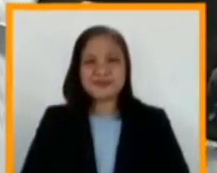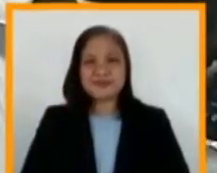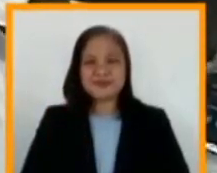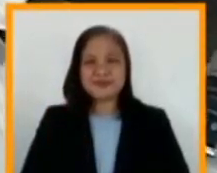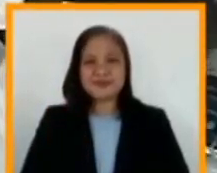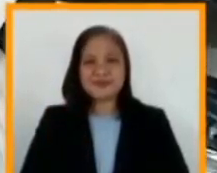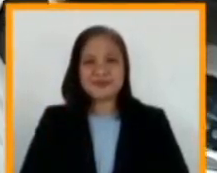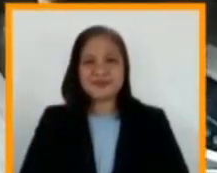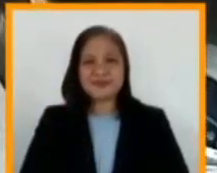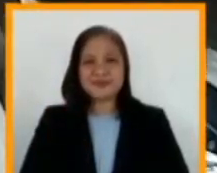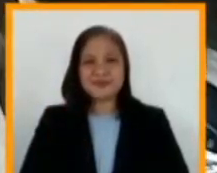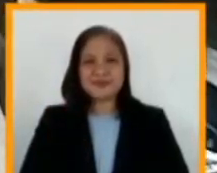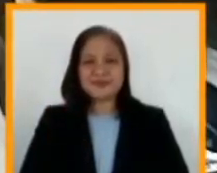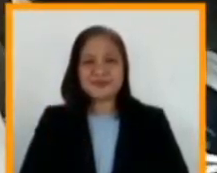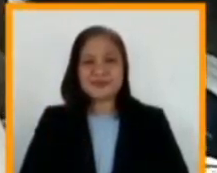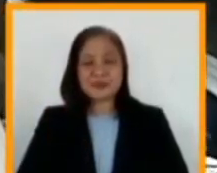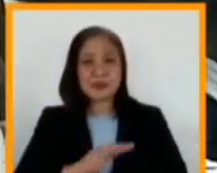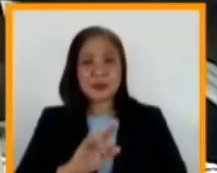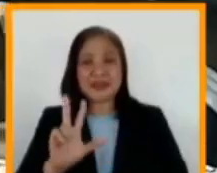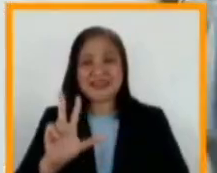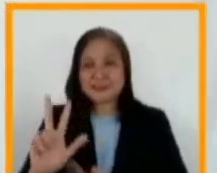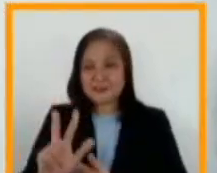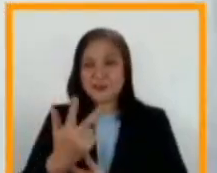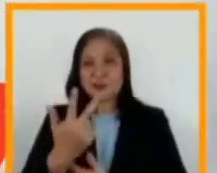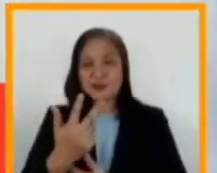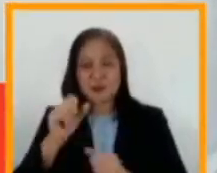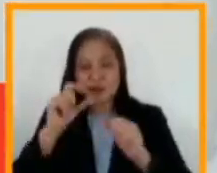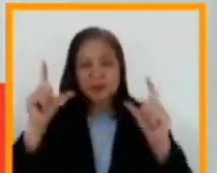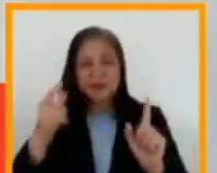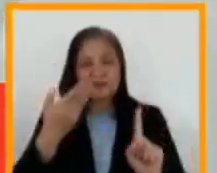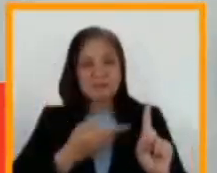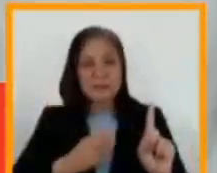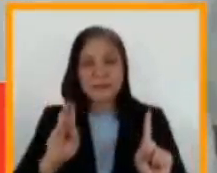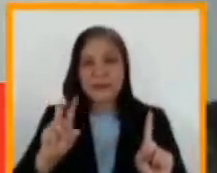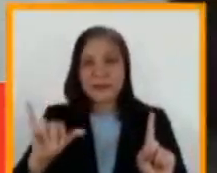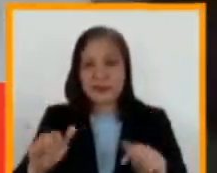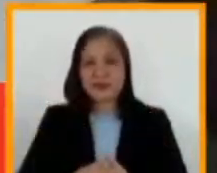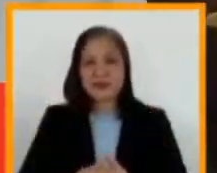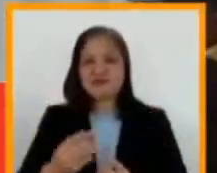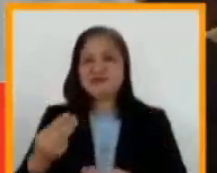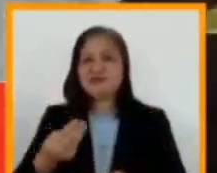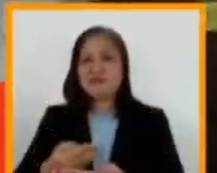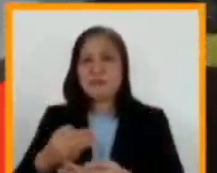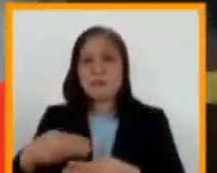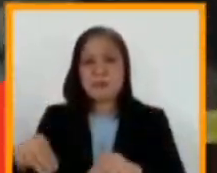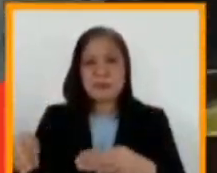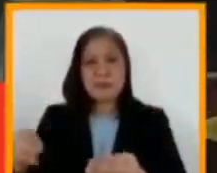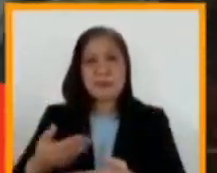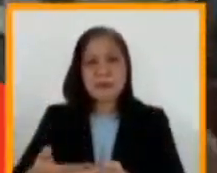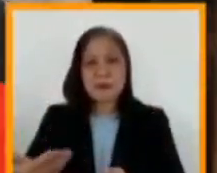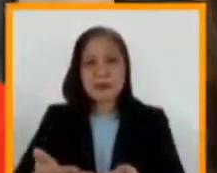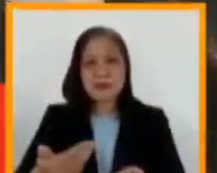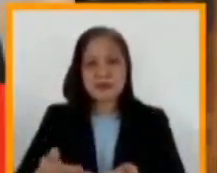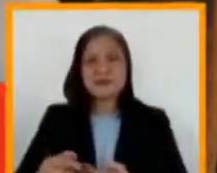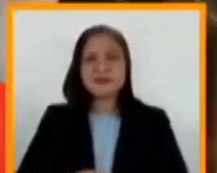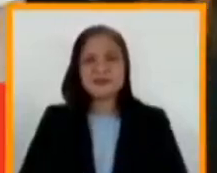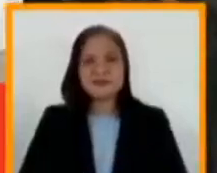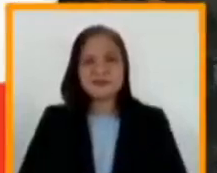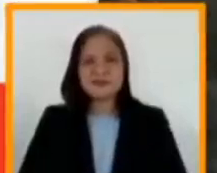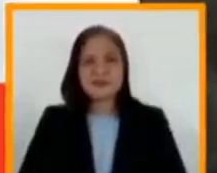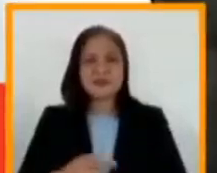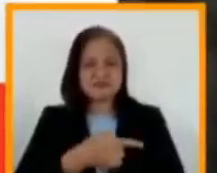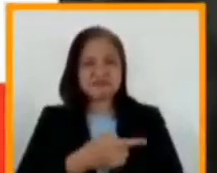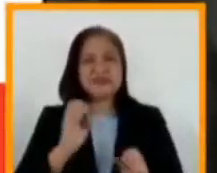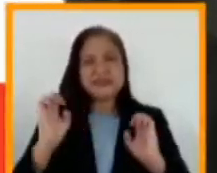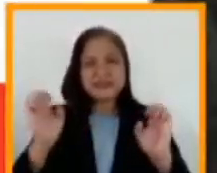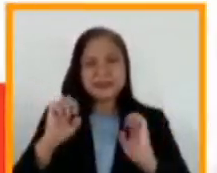Alas 3 pa lang ng umaga, gising na si Aling Baby Rodriguez para mamalengke sa Marikina Public Market. Ehersisyo na rin niya sa umaga ang mamili ng paninda